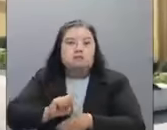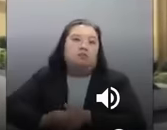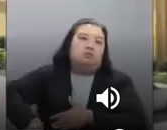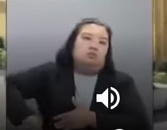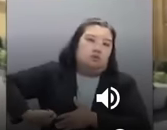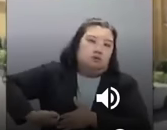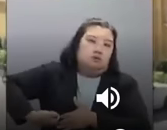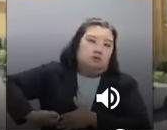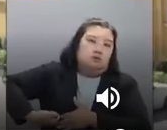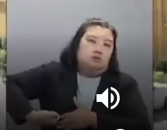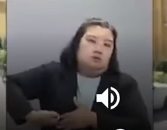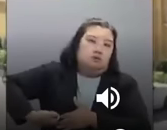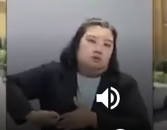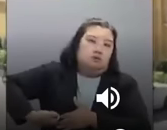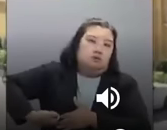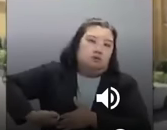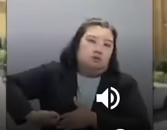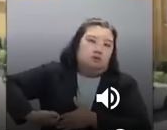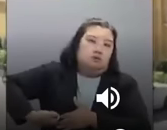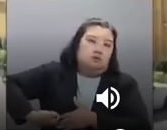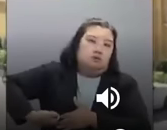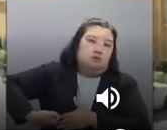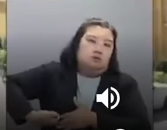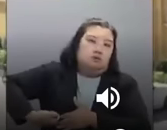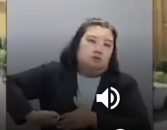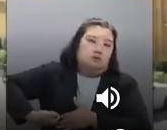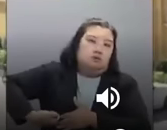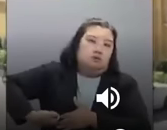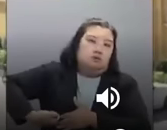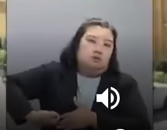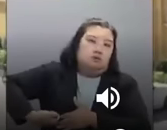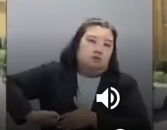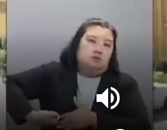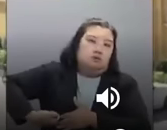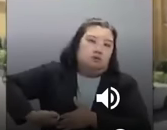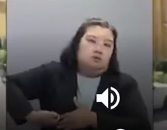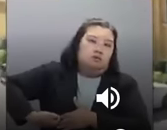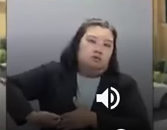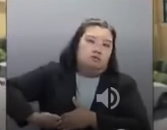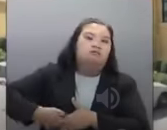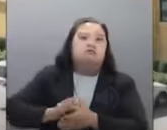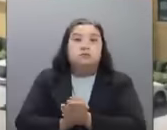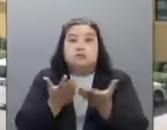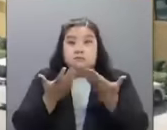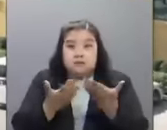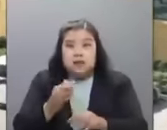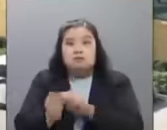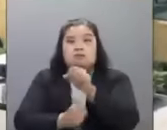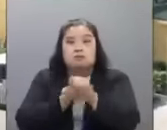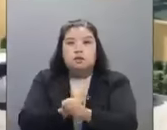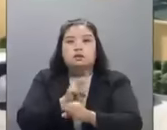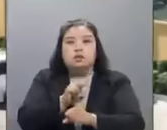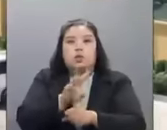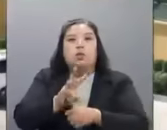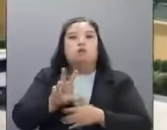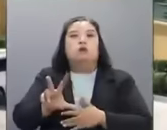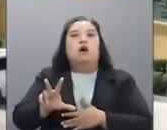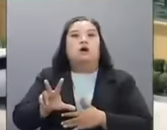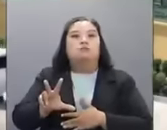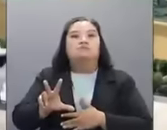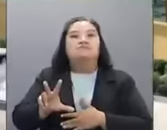า ในมาหล่อไว้ได้ตาซึกุเวติที่พลาดนี่ให้ครอบรู้ได้เลยคัมโบเดียก ็ในปี2563